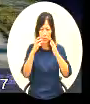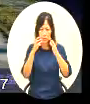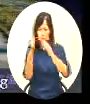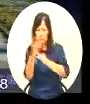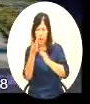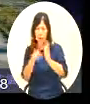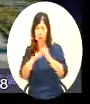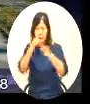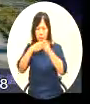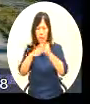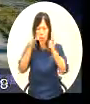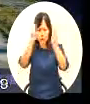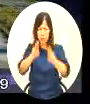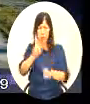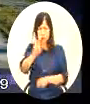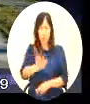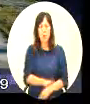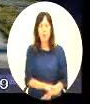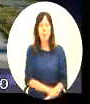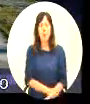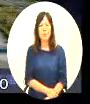用电量。